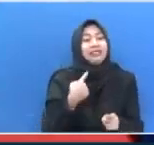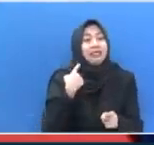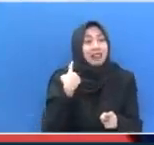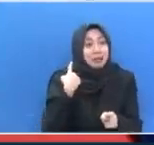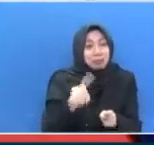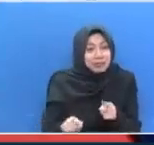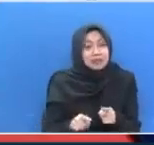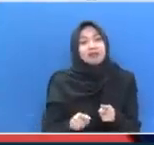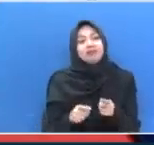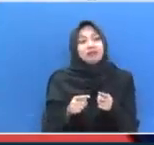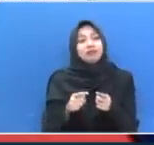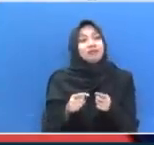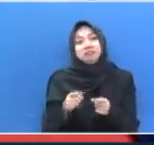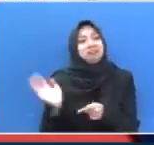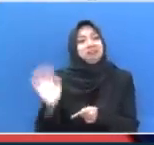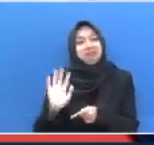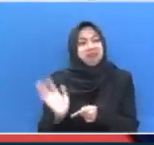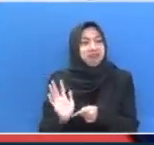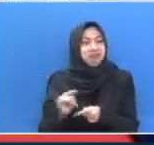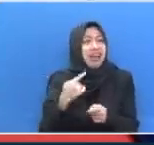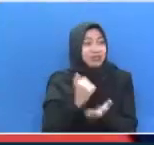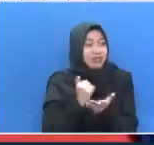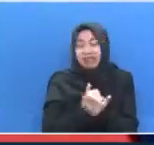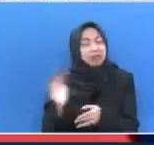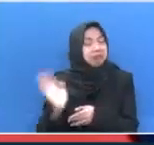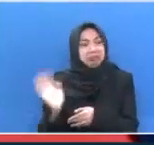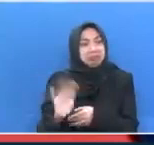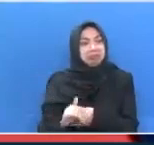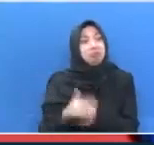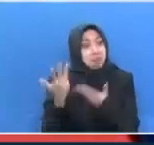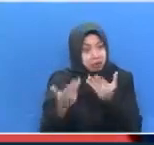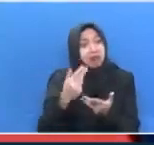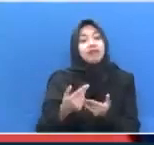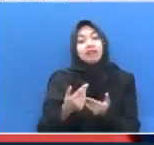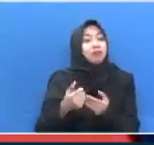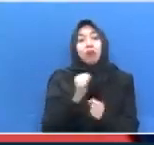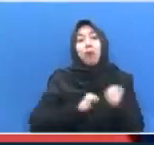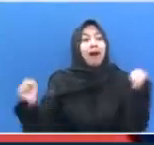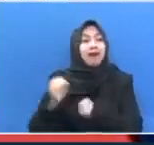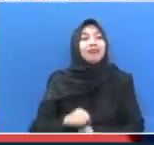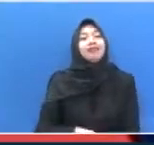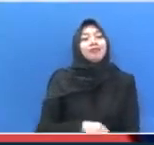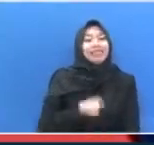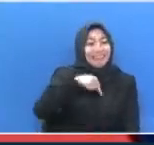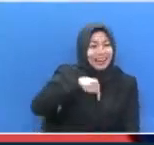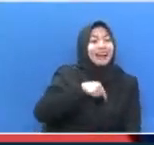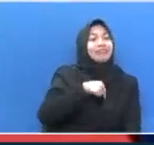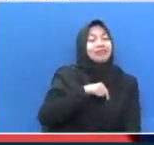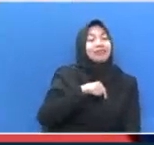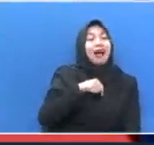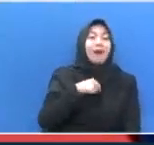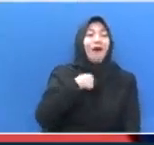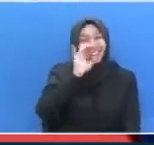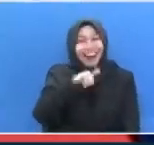apa yang disampaikan belum tentu dilaksanakan Apa yang diucapkan justru kebalikannya bilang ia Padahal di belakangnya tidak